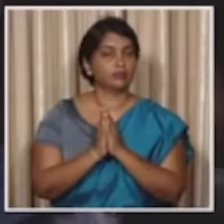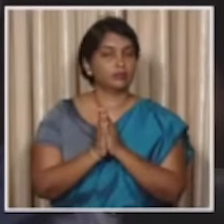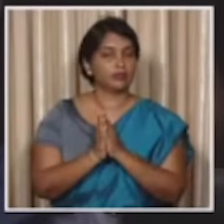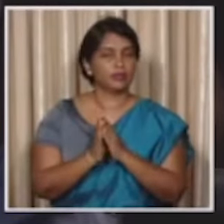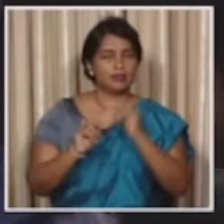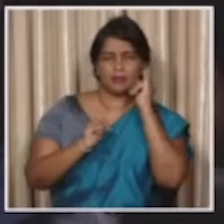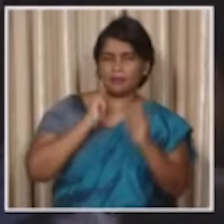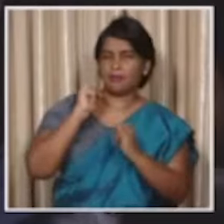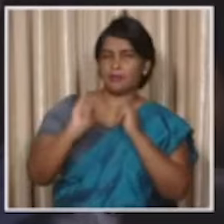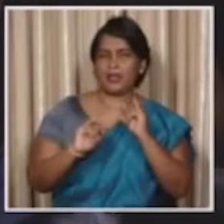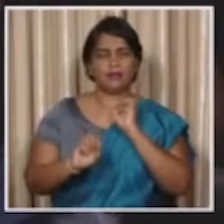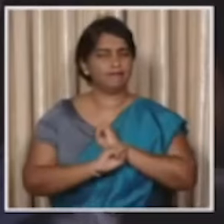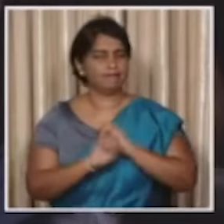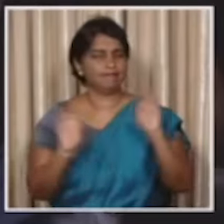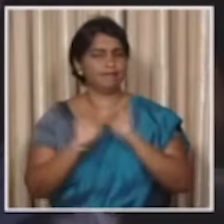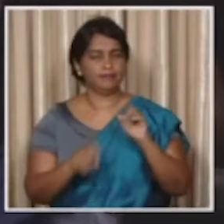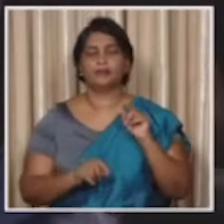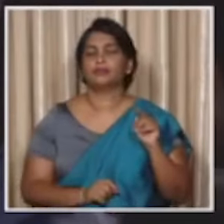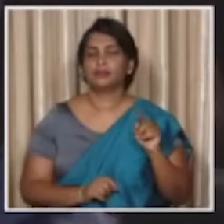කළු චරිත බවට පත් කරලා